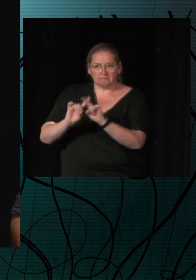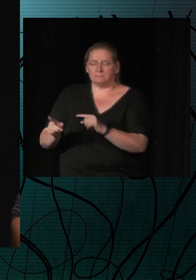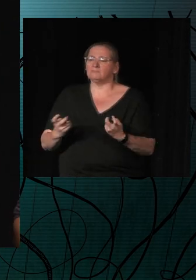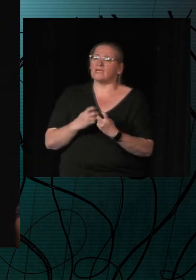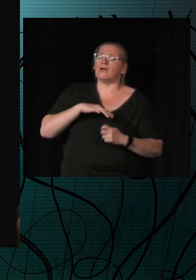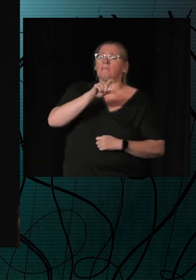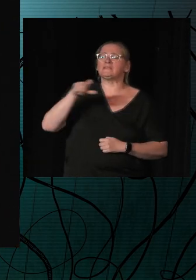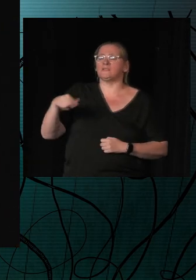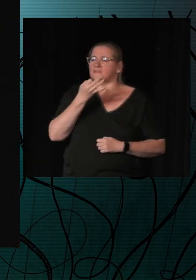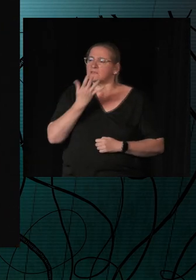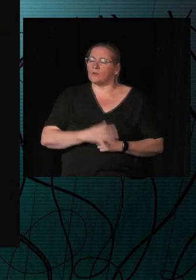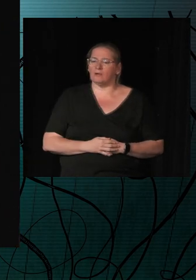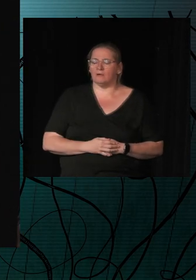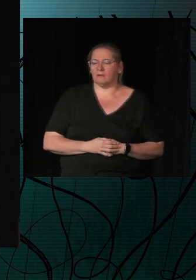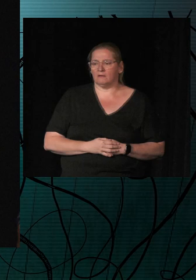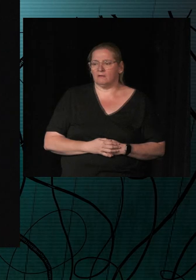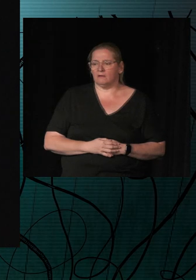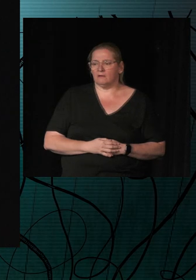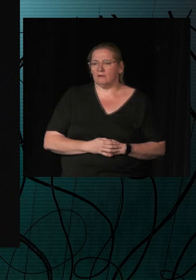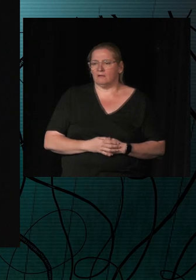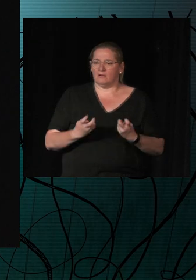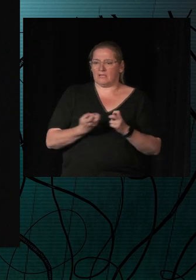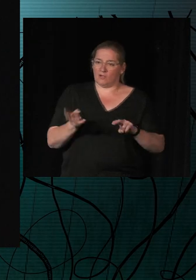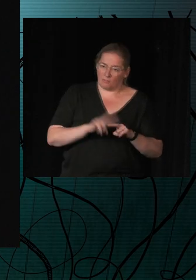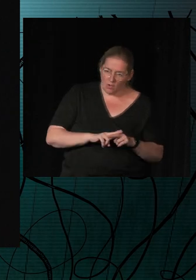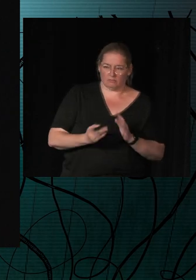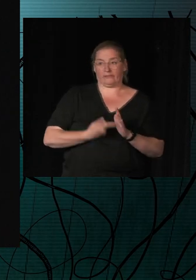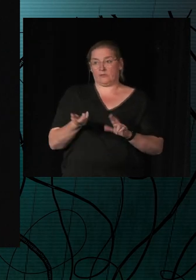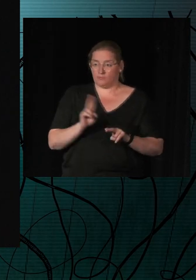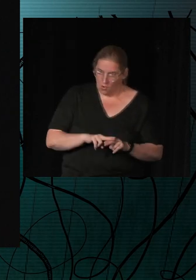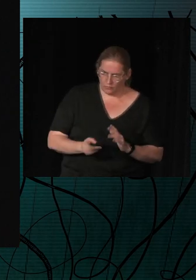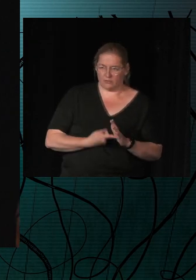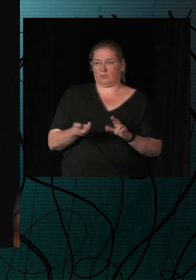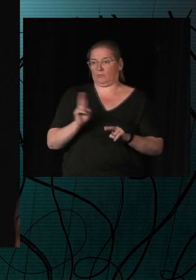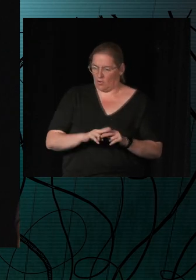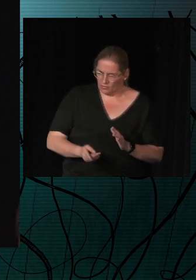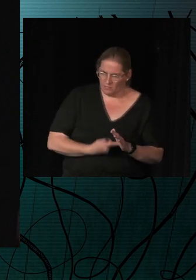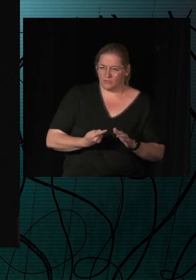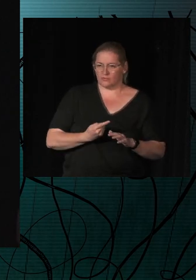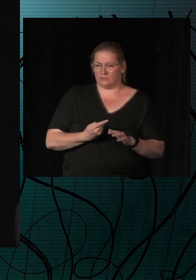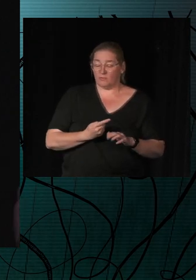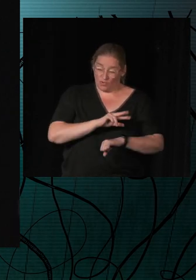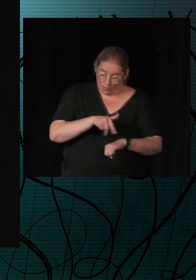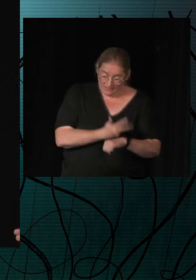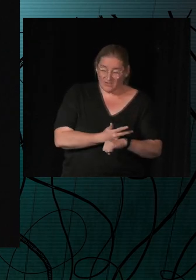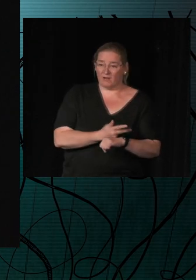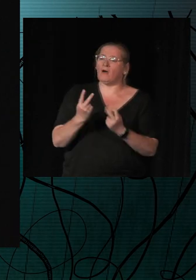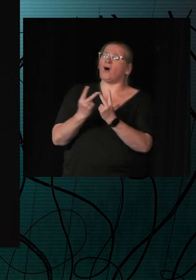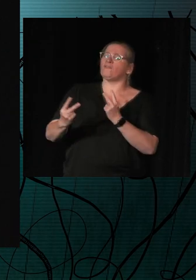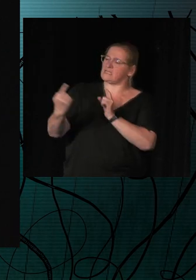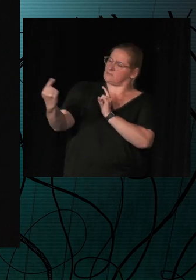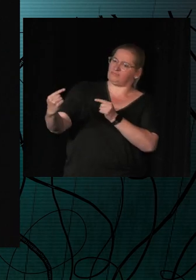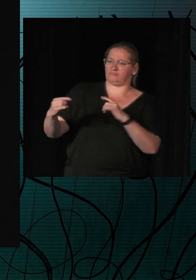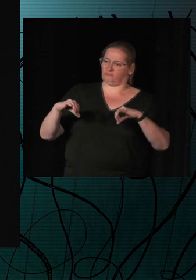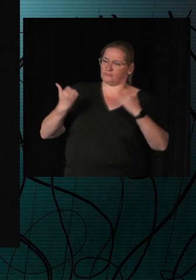des personnes qui sont restées faire du du dianry try pendant 3 He sur un boss d'autres pas du tout et je trouve que c'est